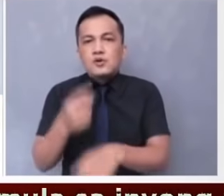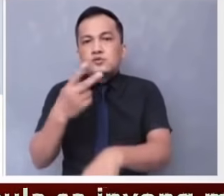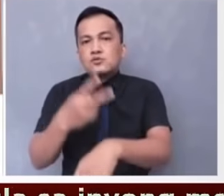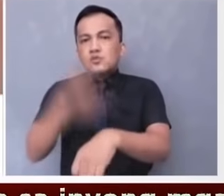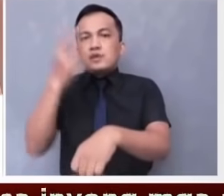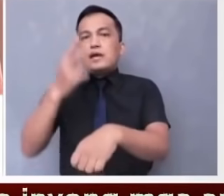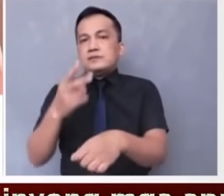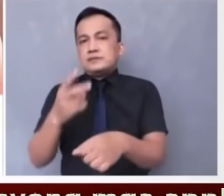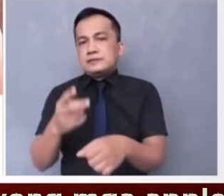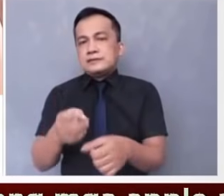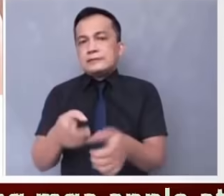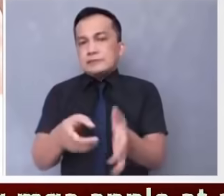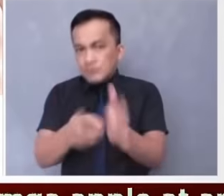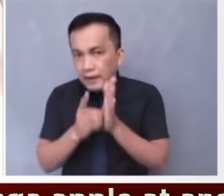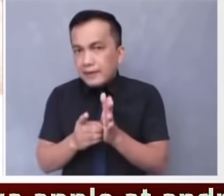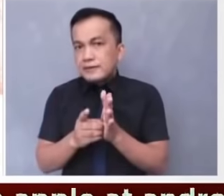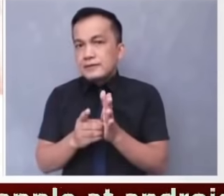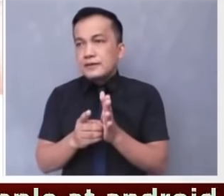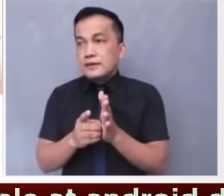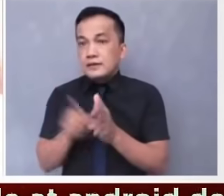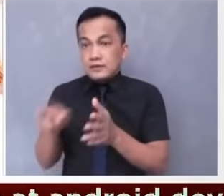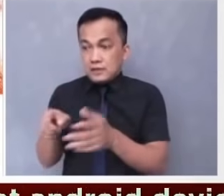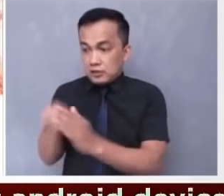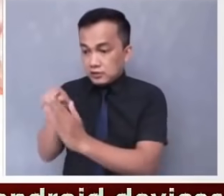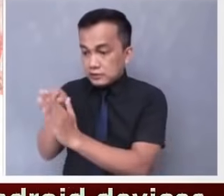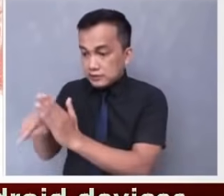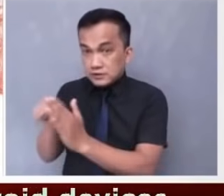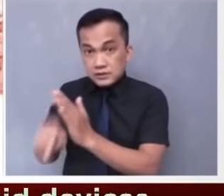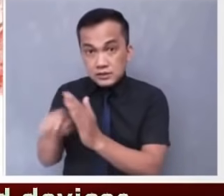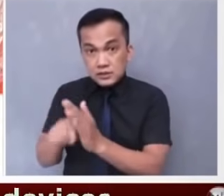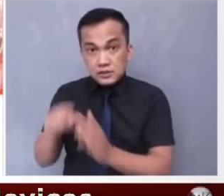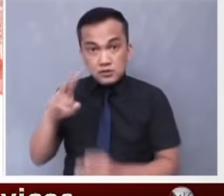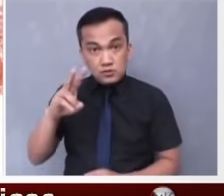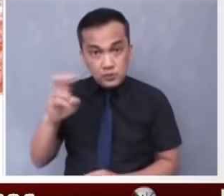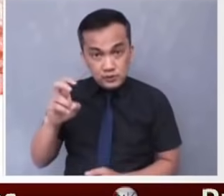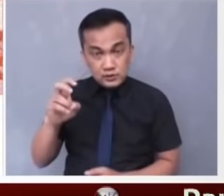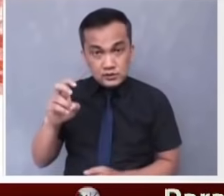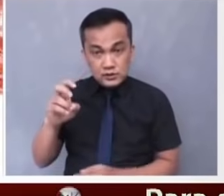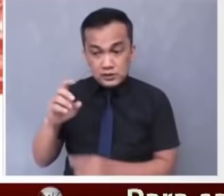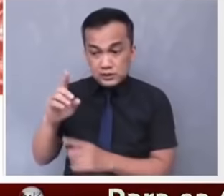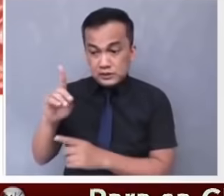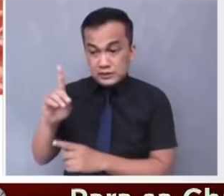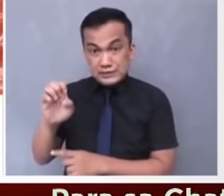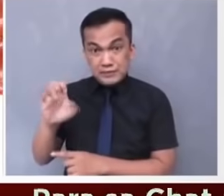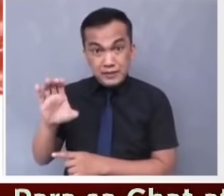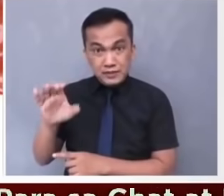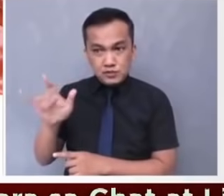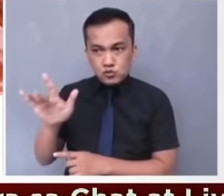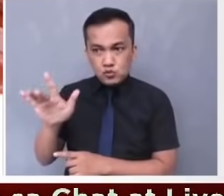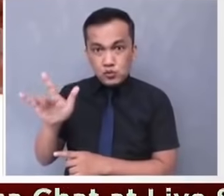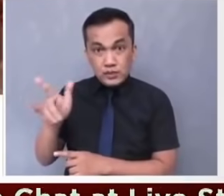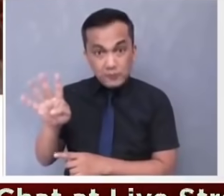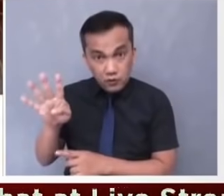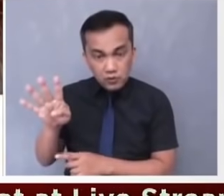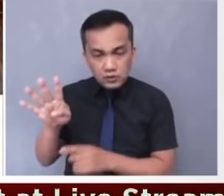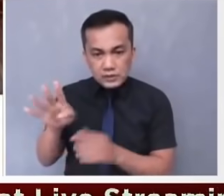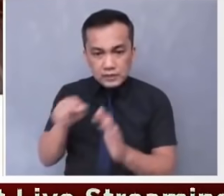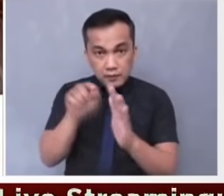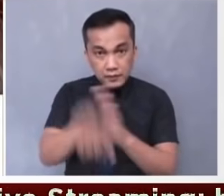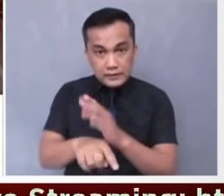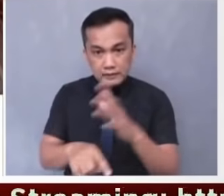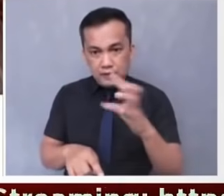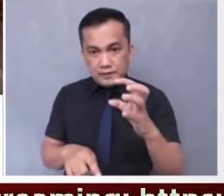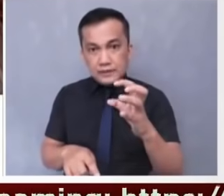demand. Kung kumakatay kami ng 200 ng December 24, kakatay kami ng 500 ng